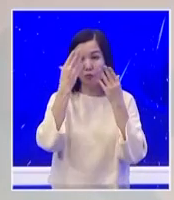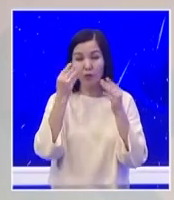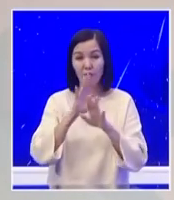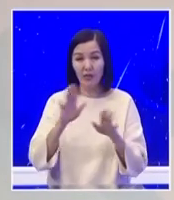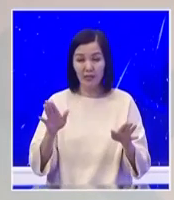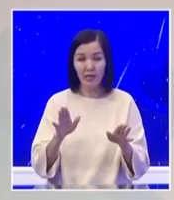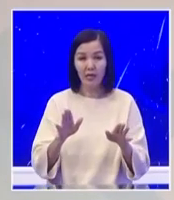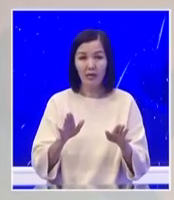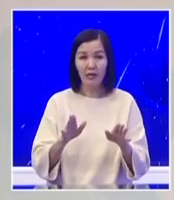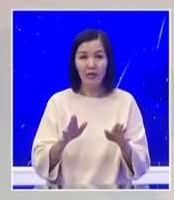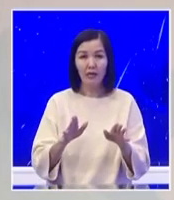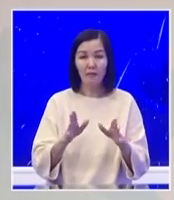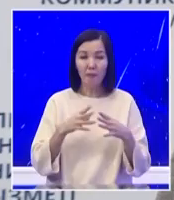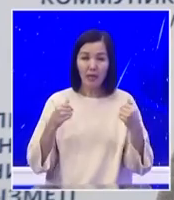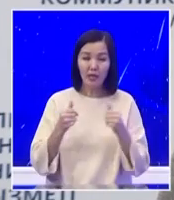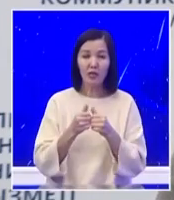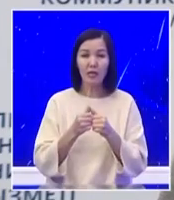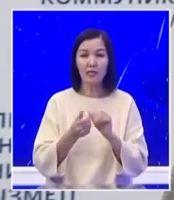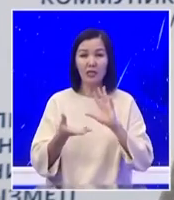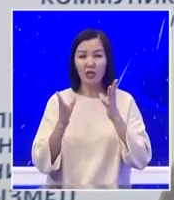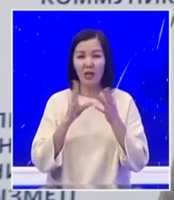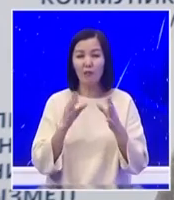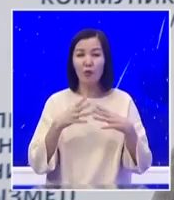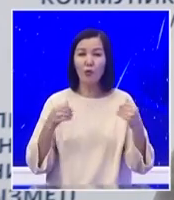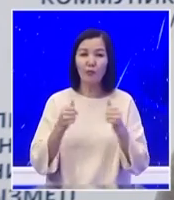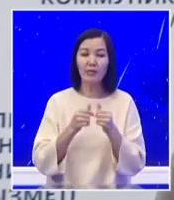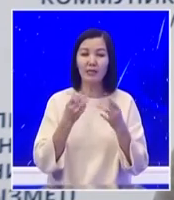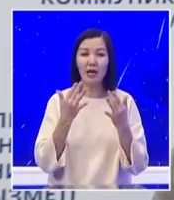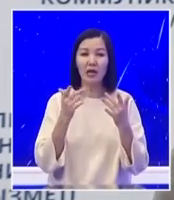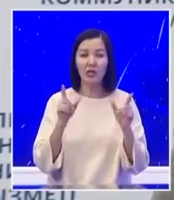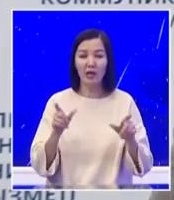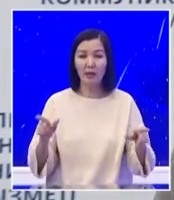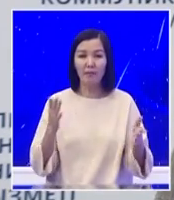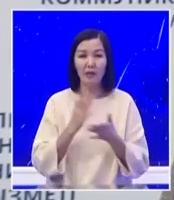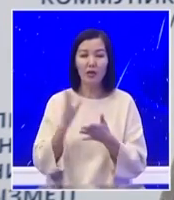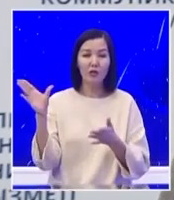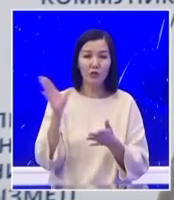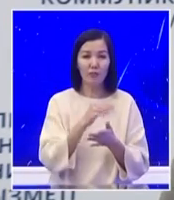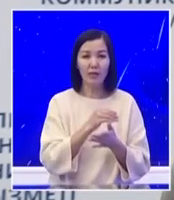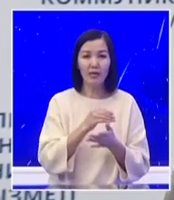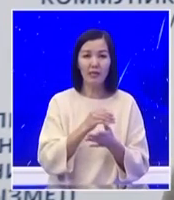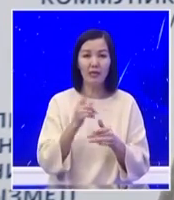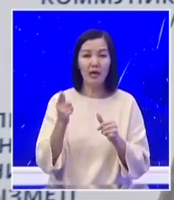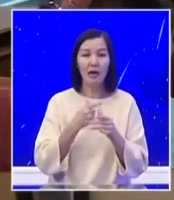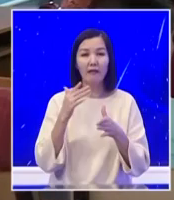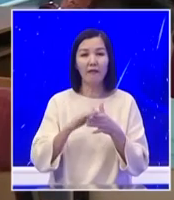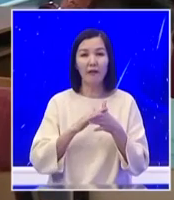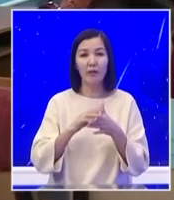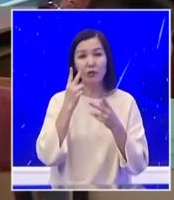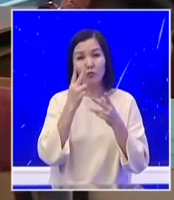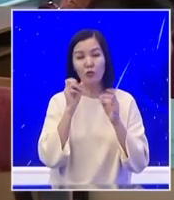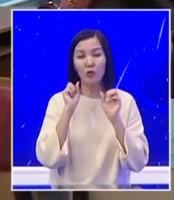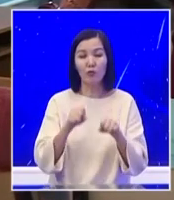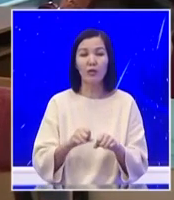жүрмеген жағдайда, оның бала-шағасының, жаңа жалпы отбасында қанша адам бар, соның бәрінің аты жөндері болады.